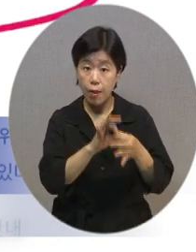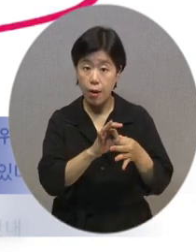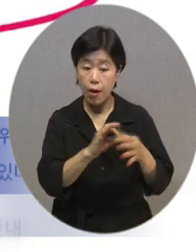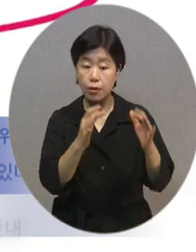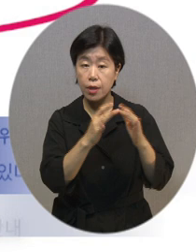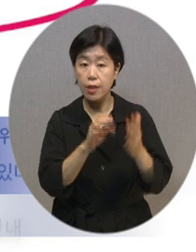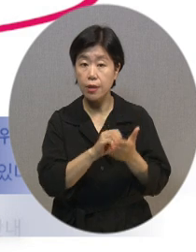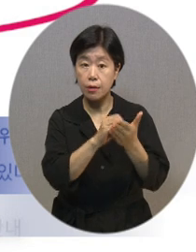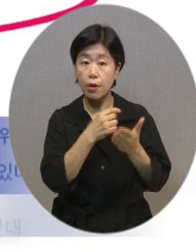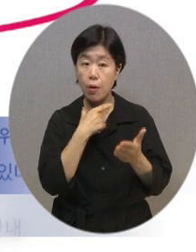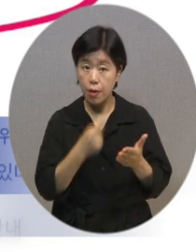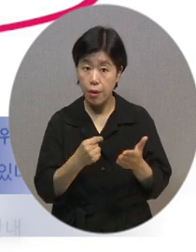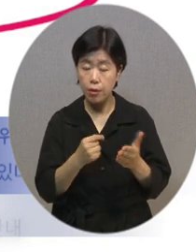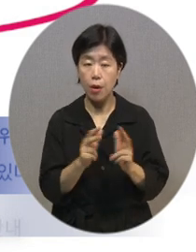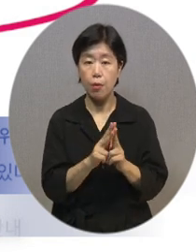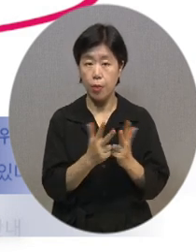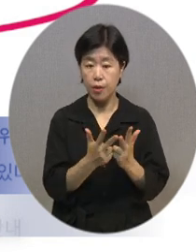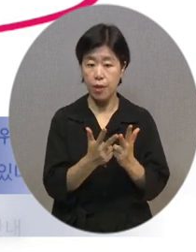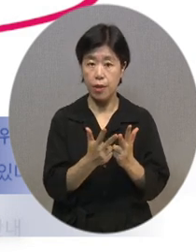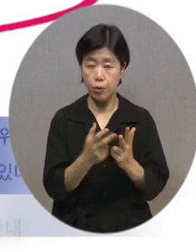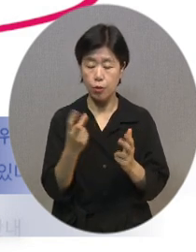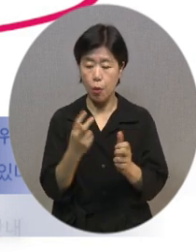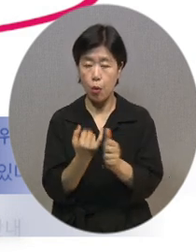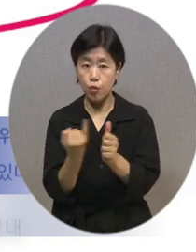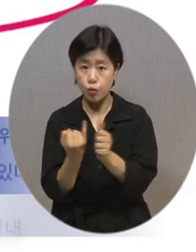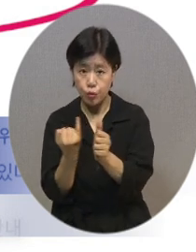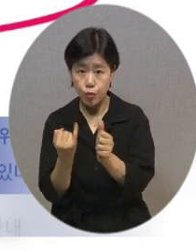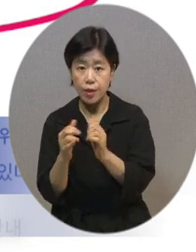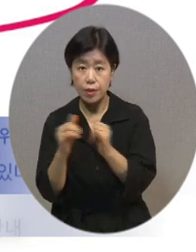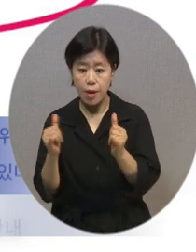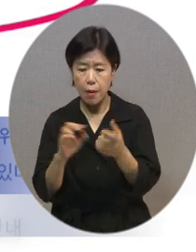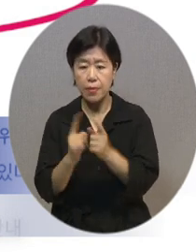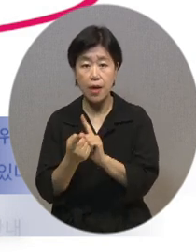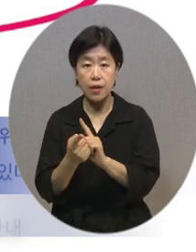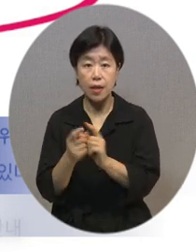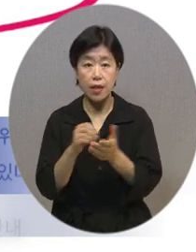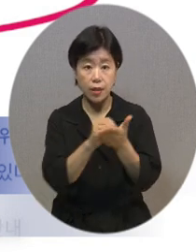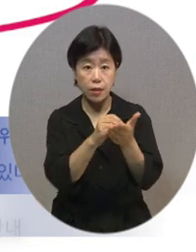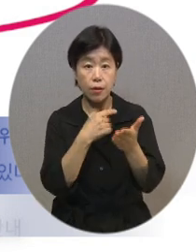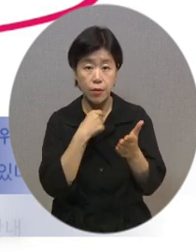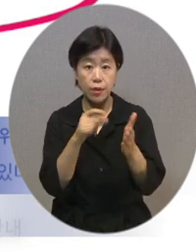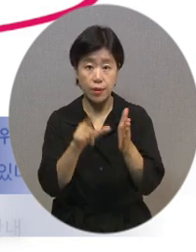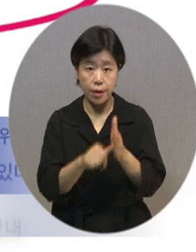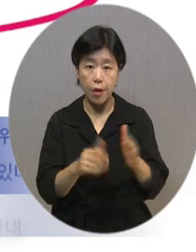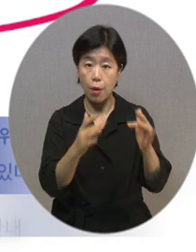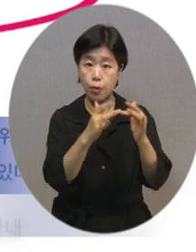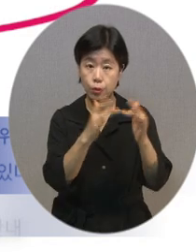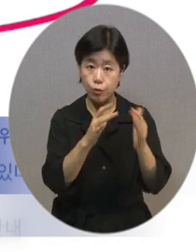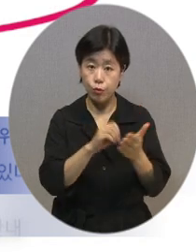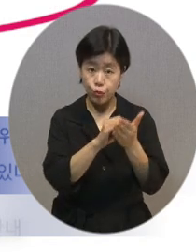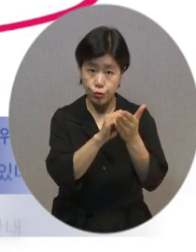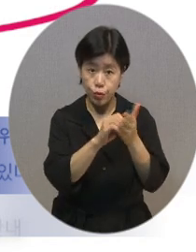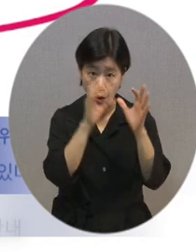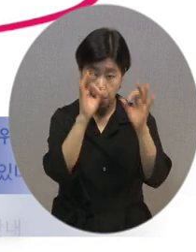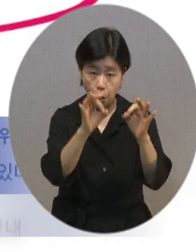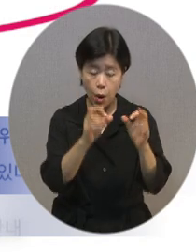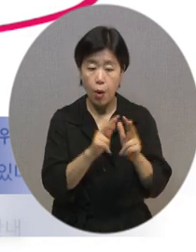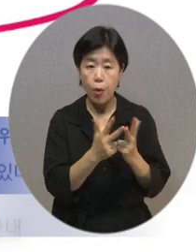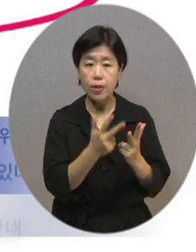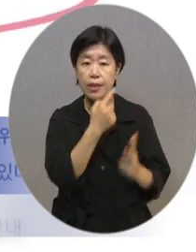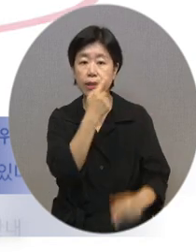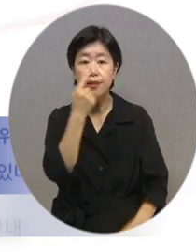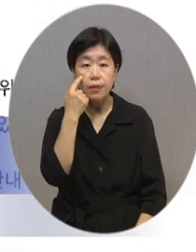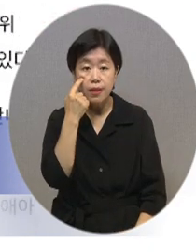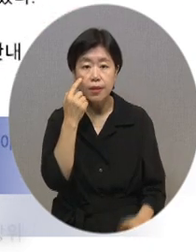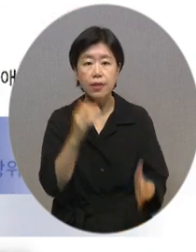희망하는 본인 또는 배우자 등 대리 신청인은 복지로 누리집에 접속해 본인 인증을 통한 로그인